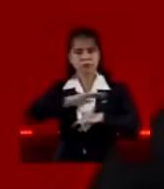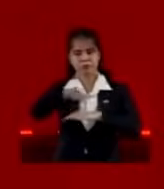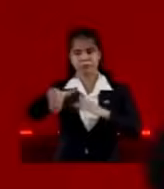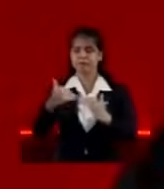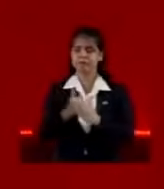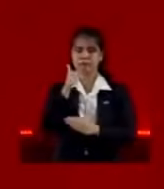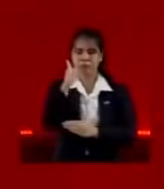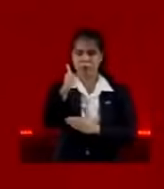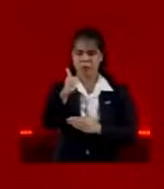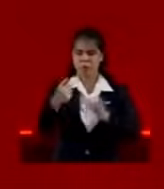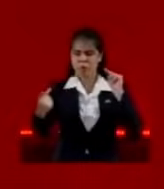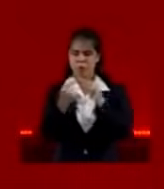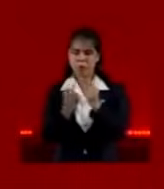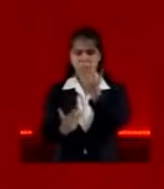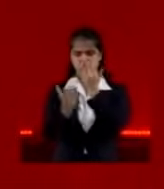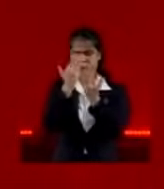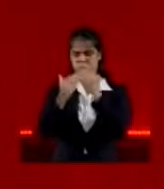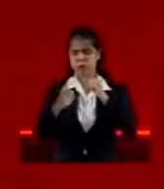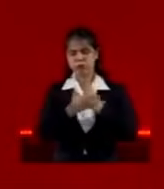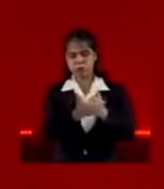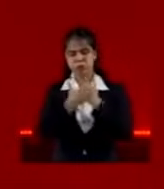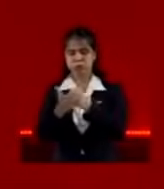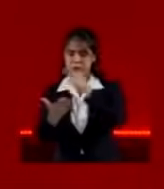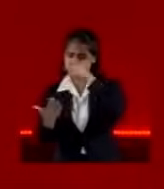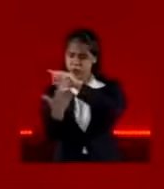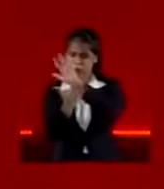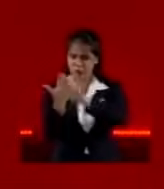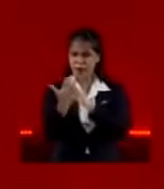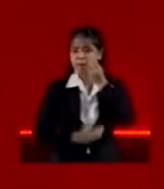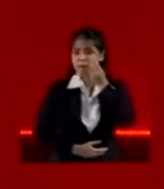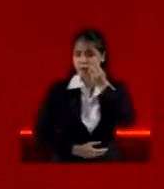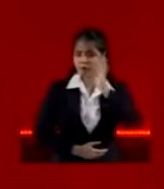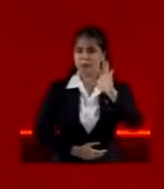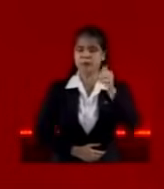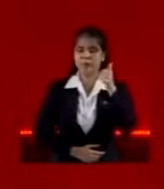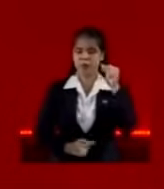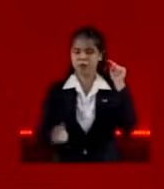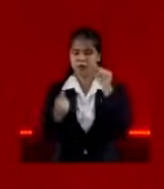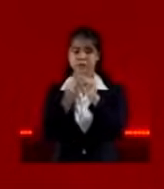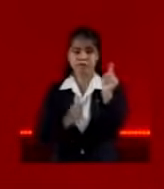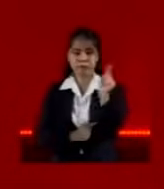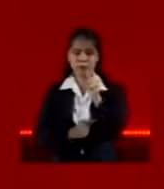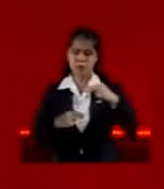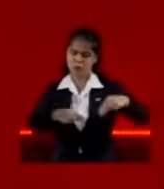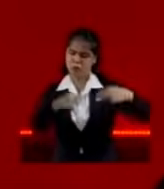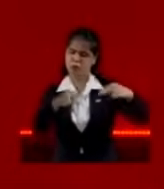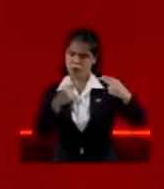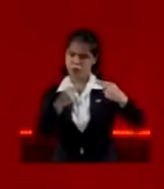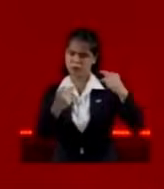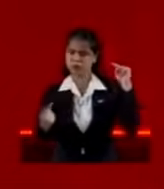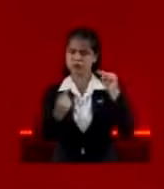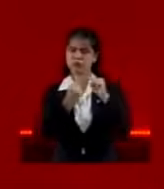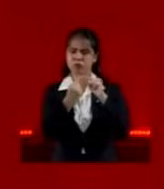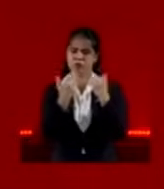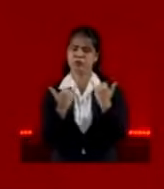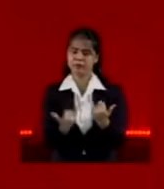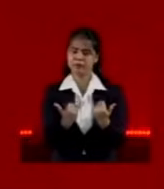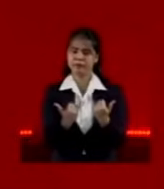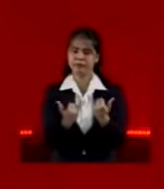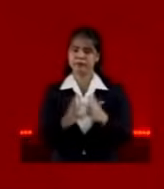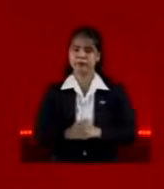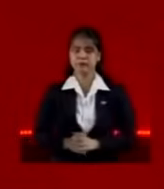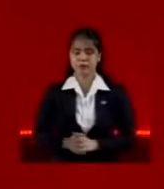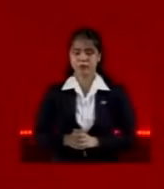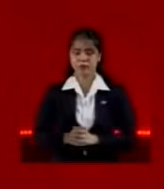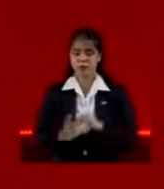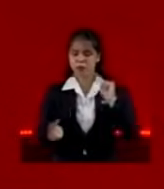มันทรงมันเริ่มมาแล้วไหมพี่ดิจิตอลวอลเล็ตเรื่องต่างๆทรง ผมคิดว่า ขอโทษ